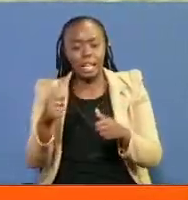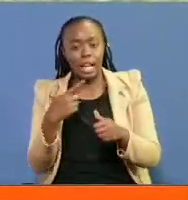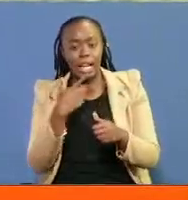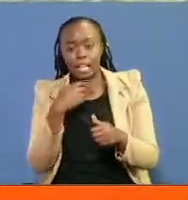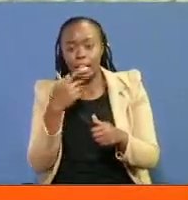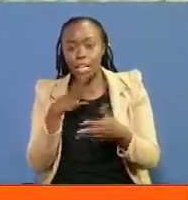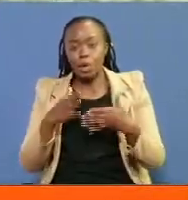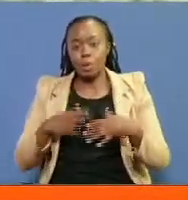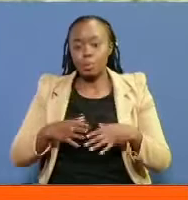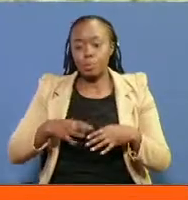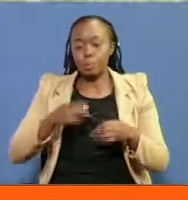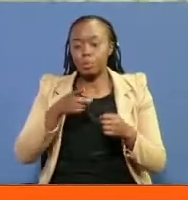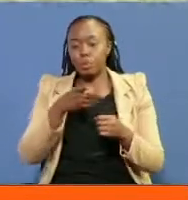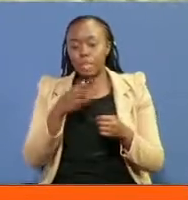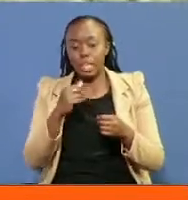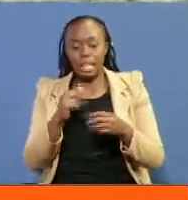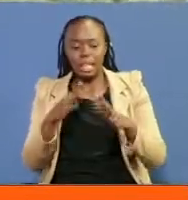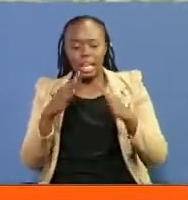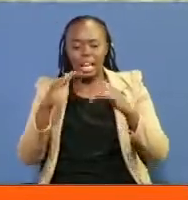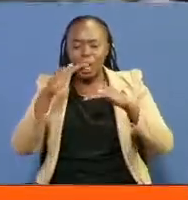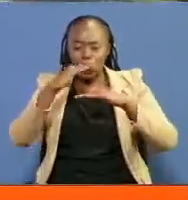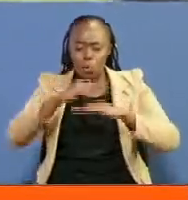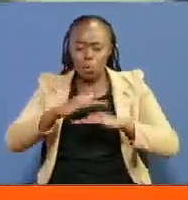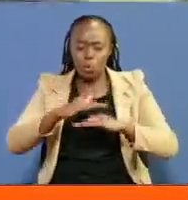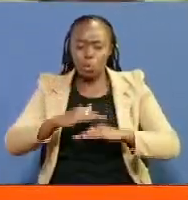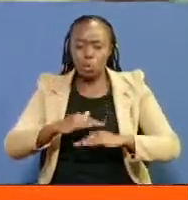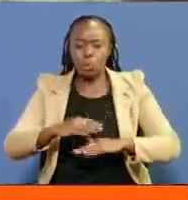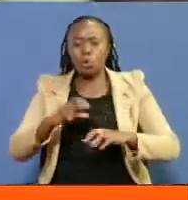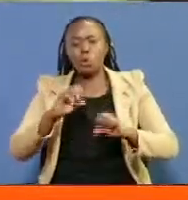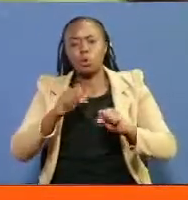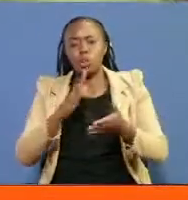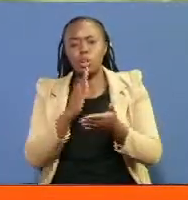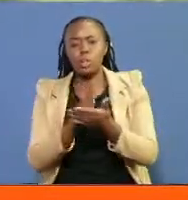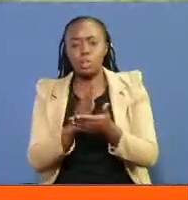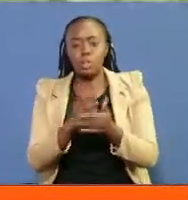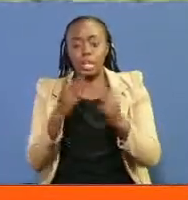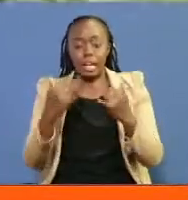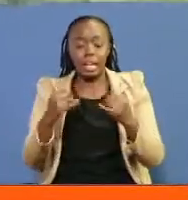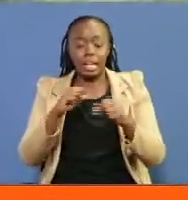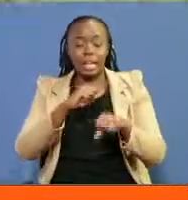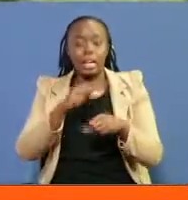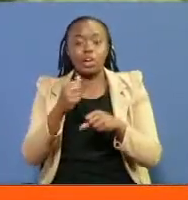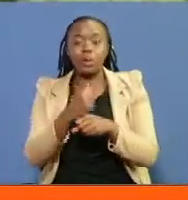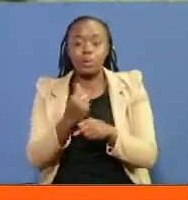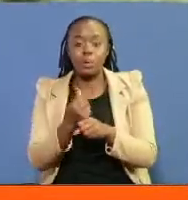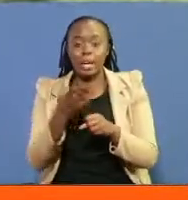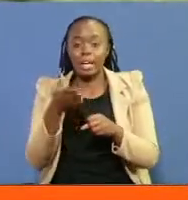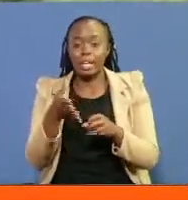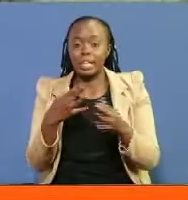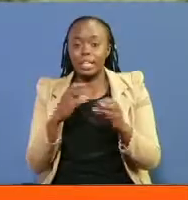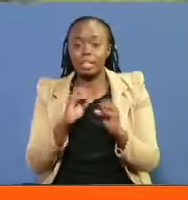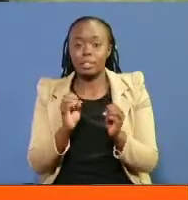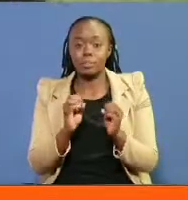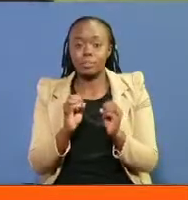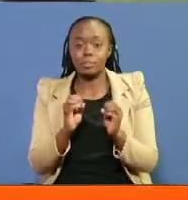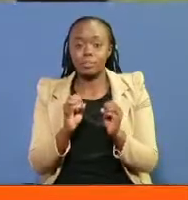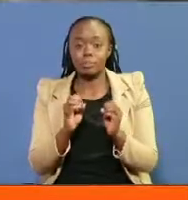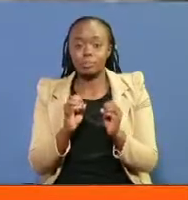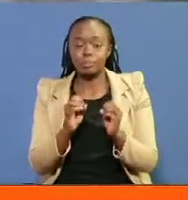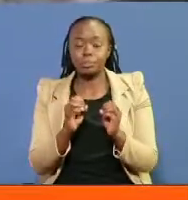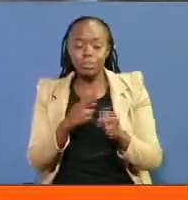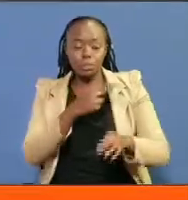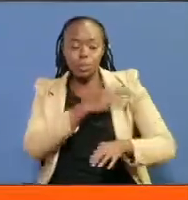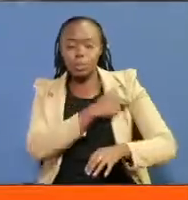la maandamano ili kupunguza msongamano wa magari japo hakuwa kazini wakati huo.